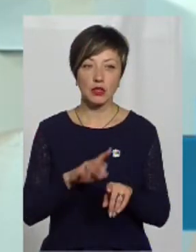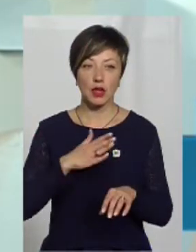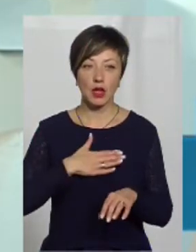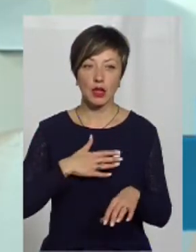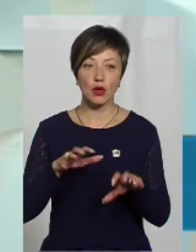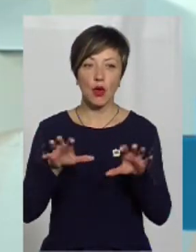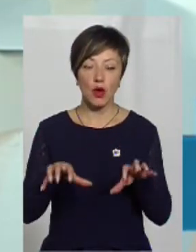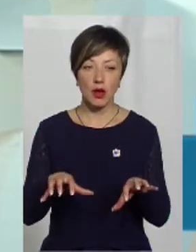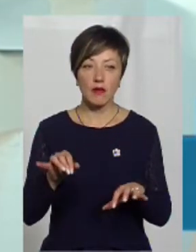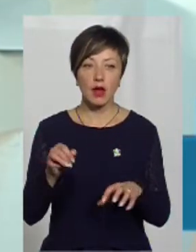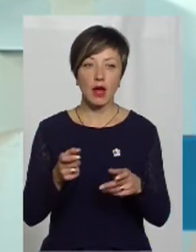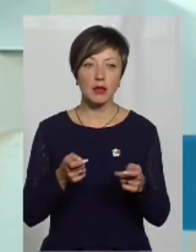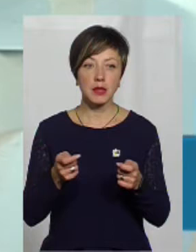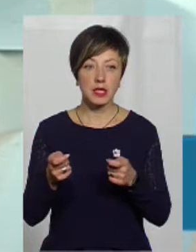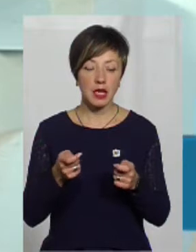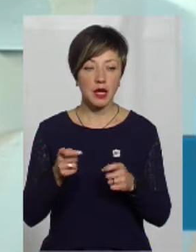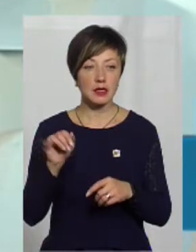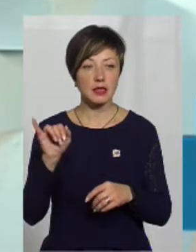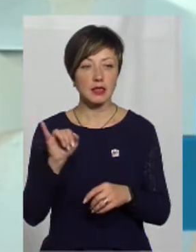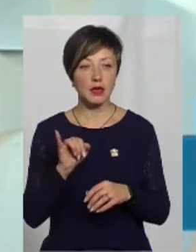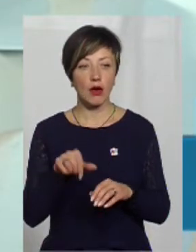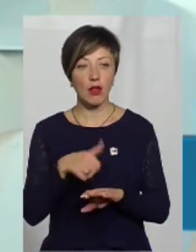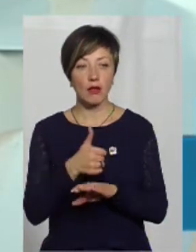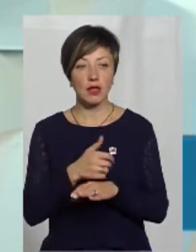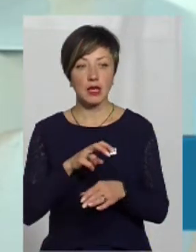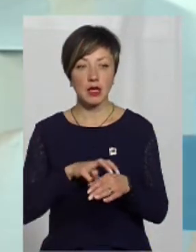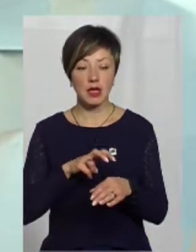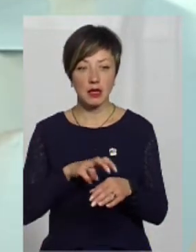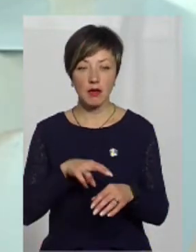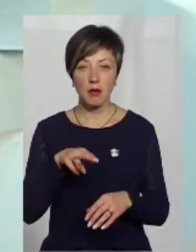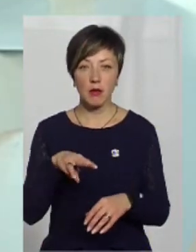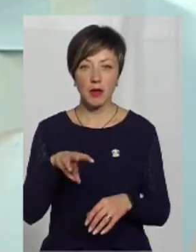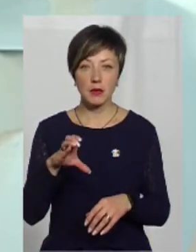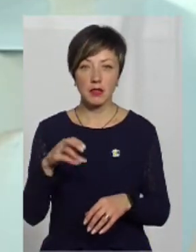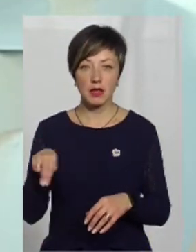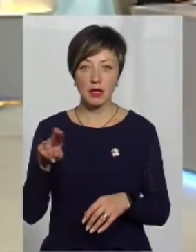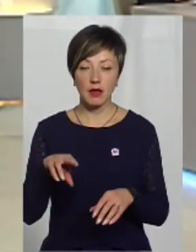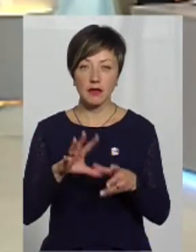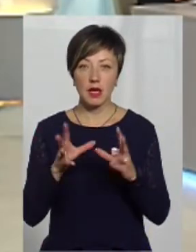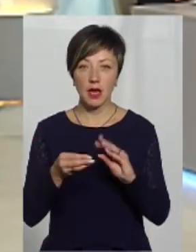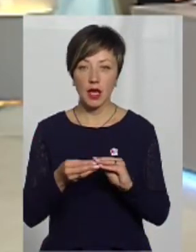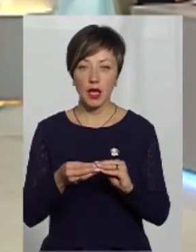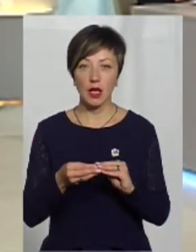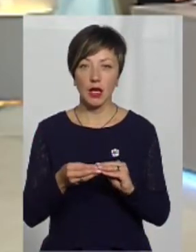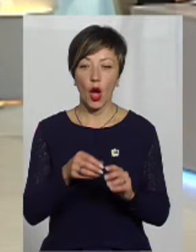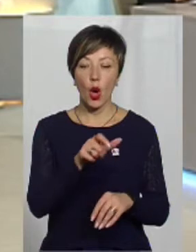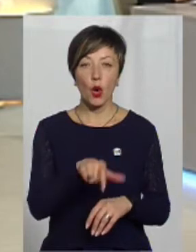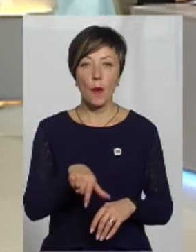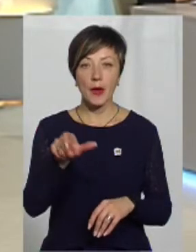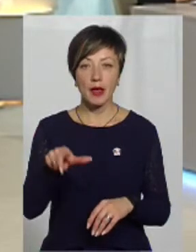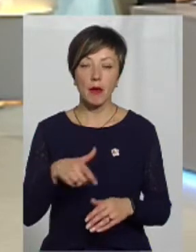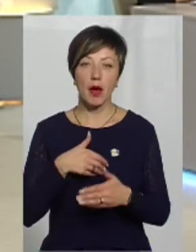голів і адміністрації, і головних лікарів ПМСД, і взагалі